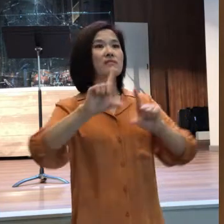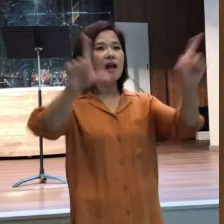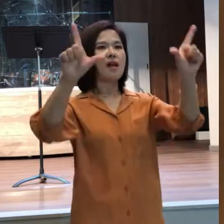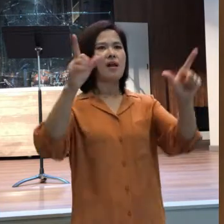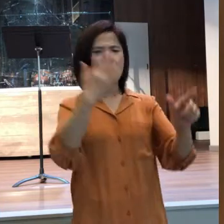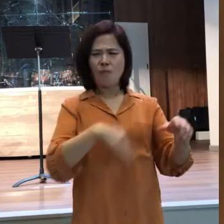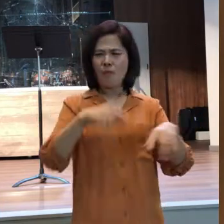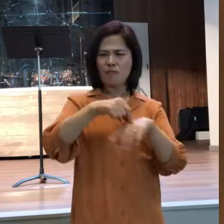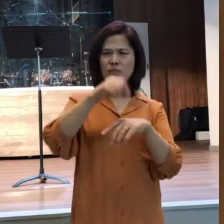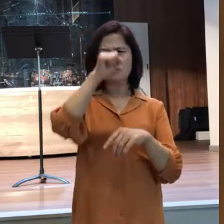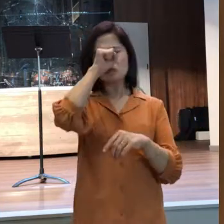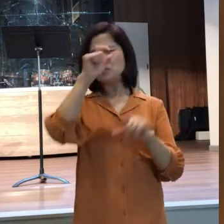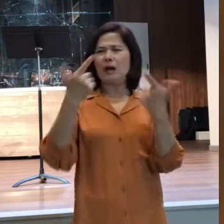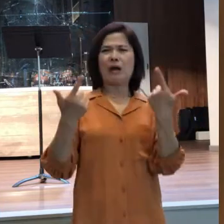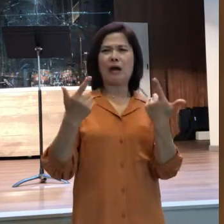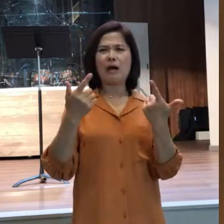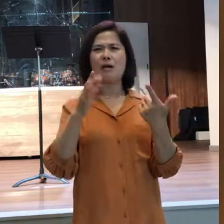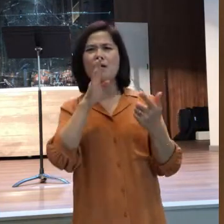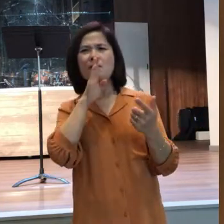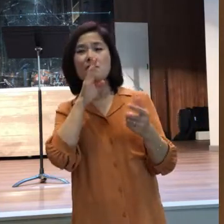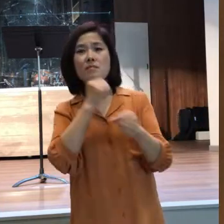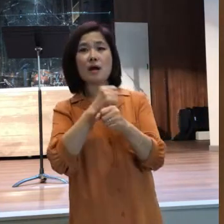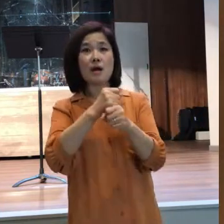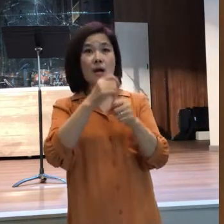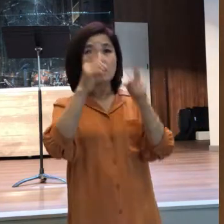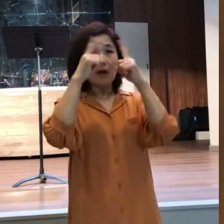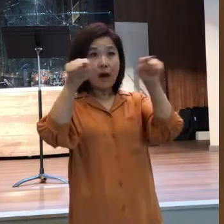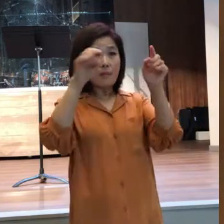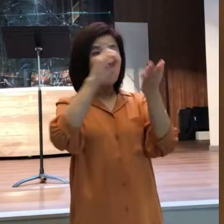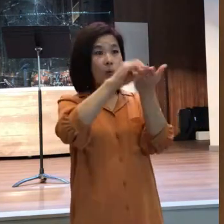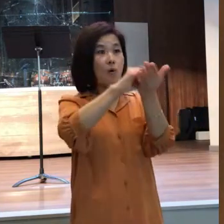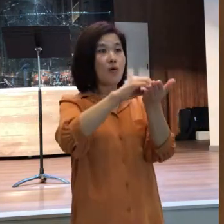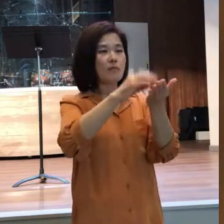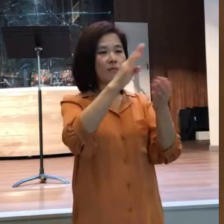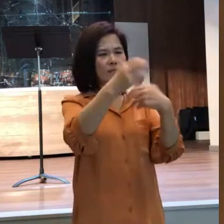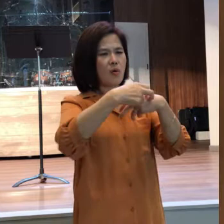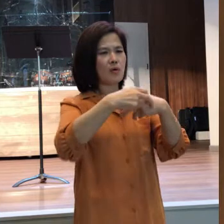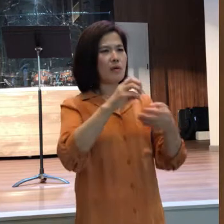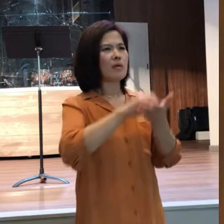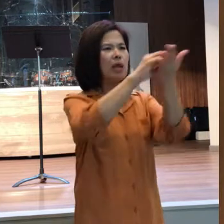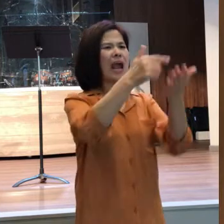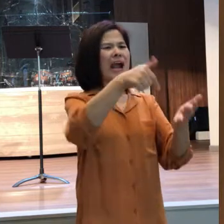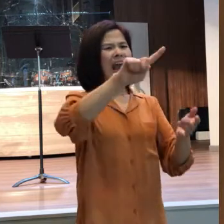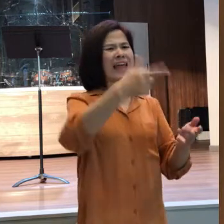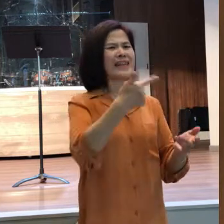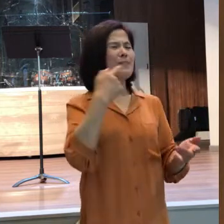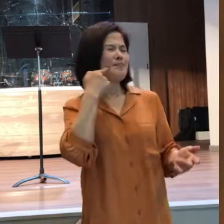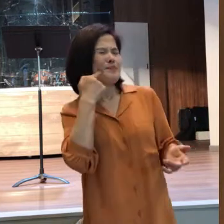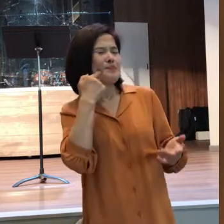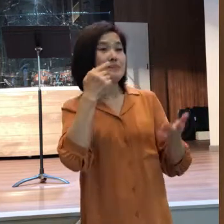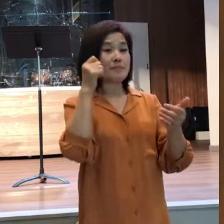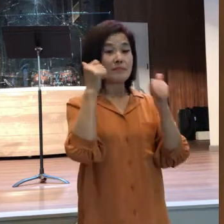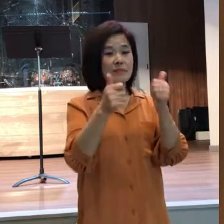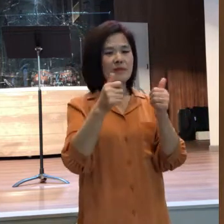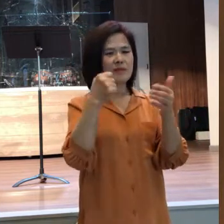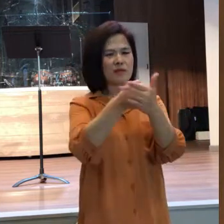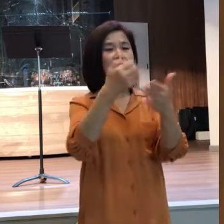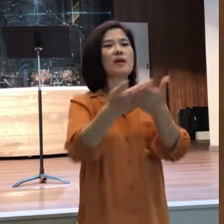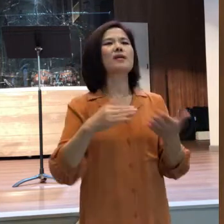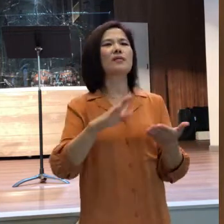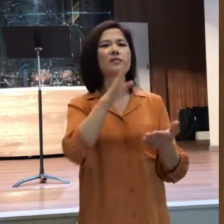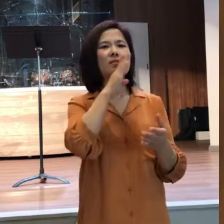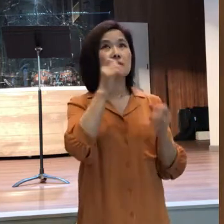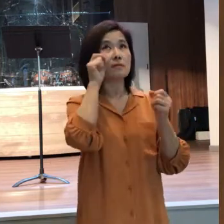날 몸이 안 좋다고 한양대 부속병원에 입원을 하더니 간암 판정을 받고 투병을 한 지 오래지